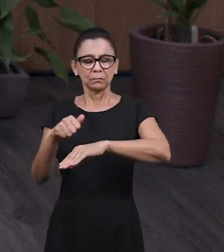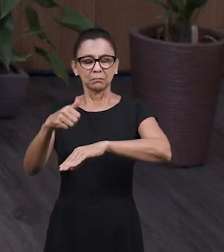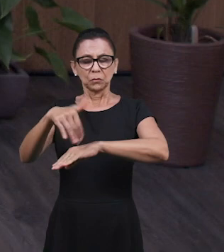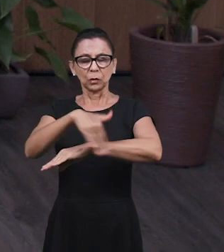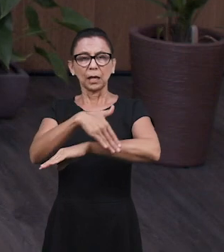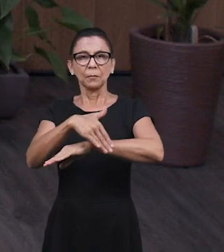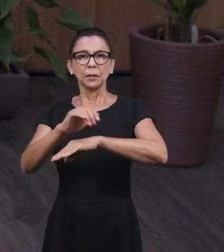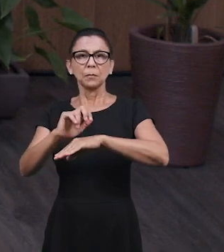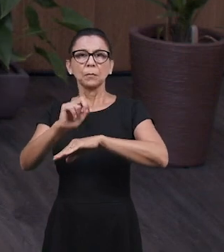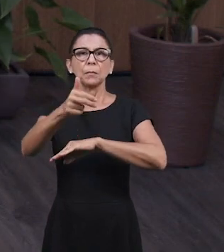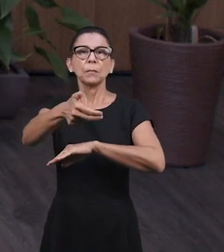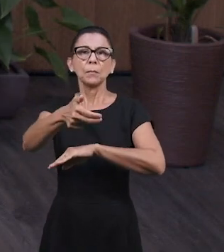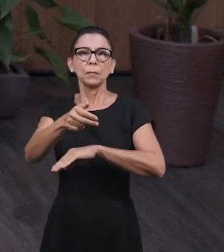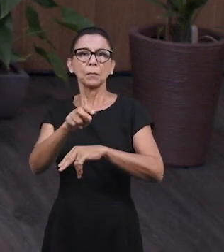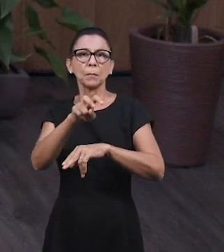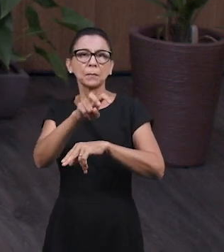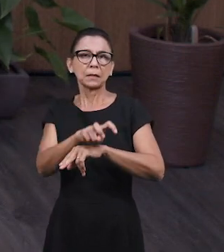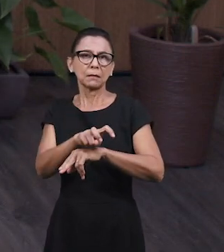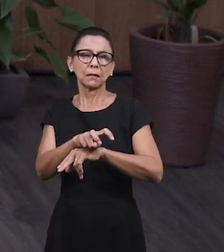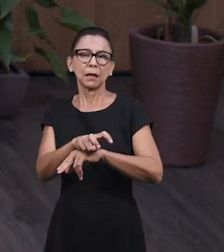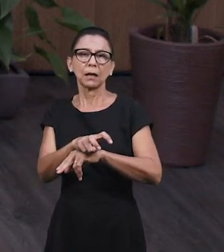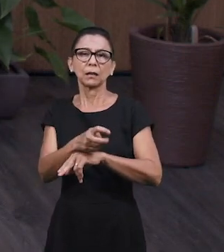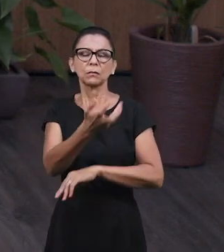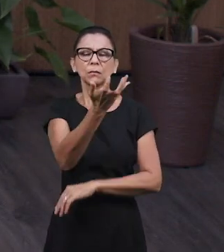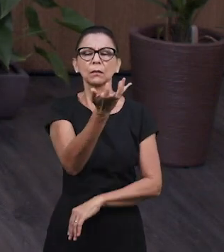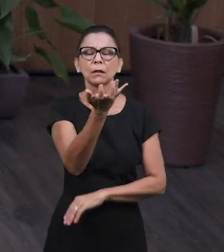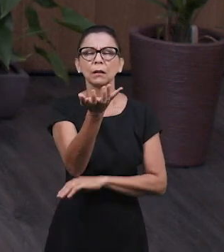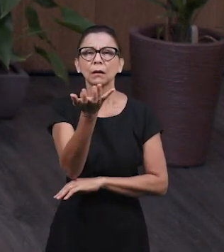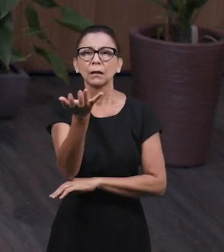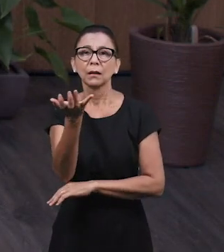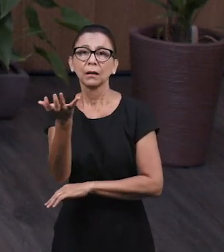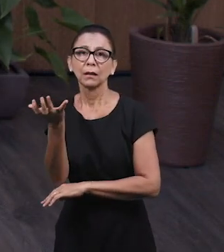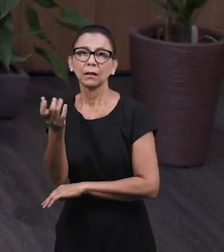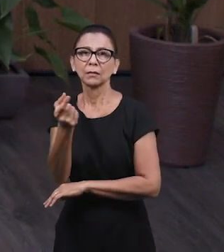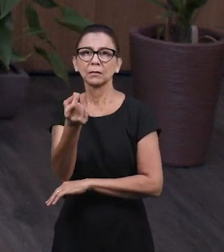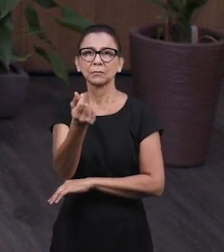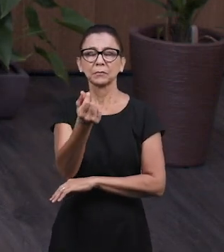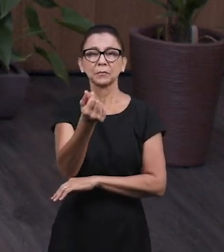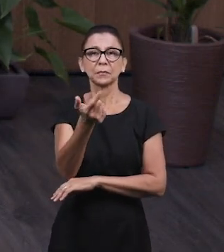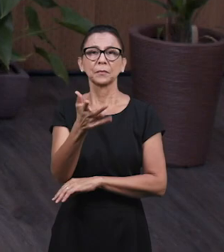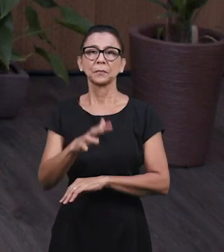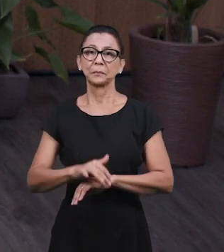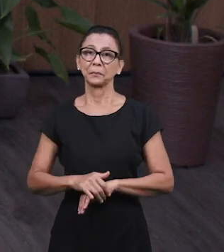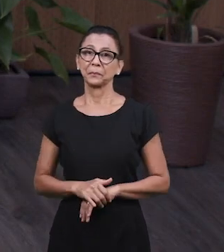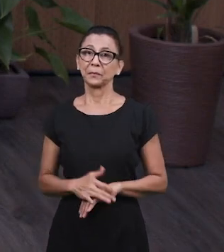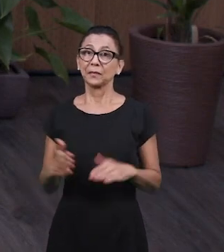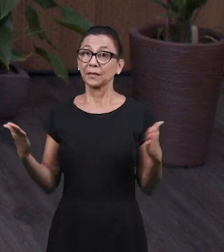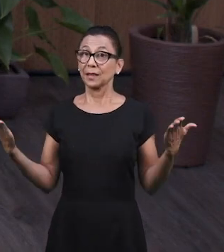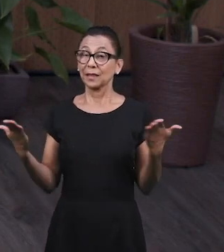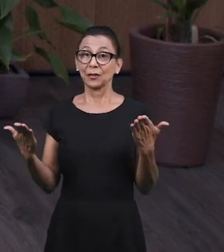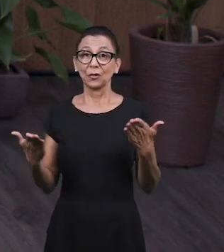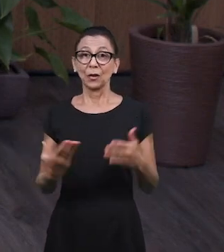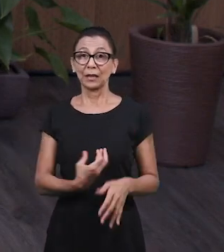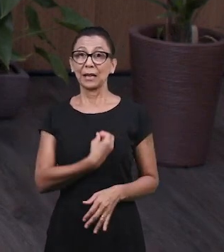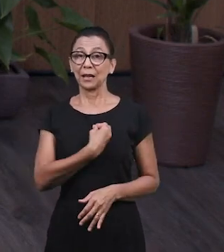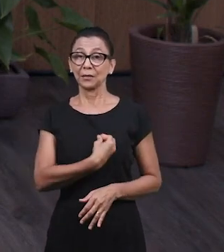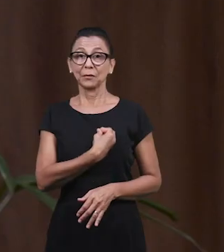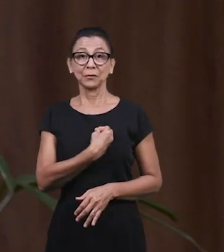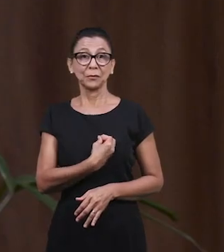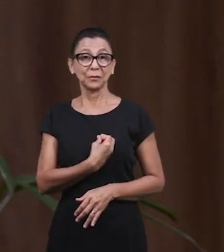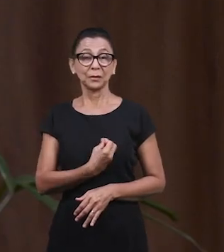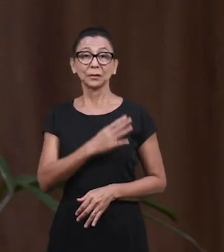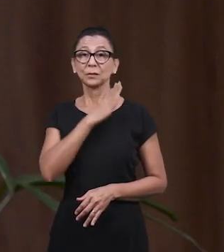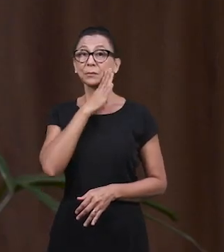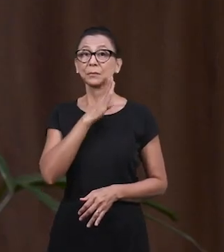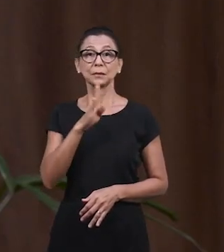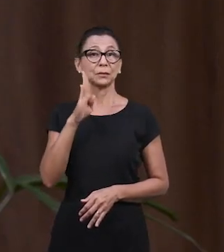au bord, à côté du chemin, il demandait de l'aumône. Maintenant, toute la situation